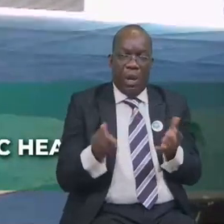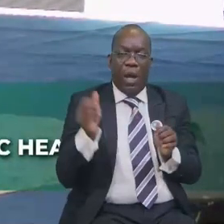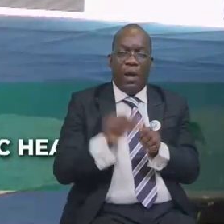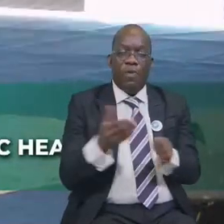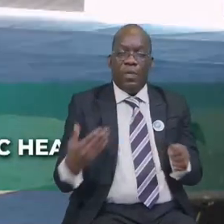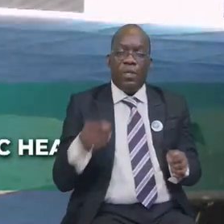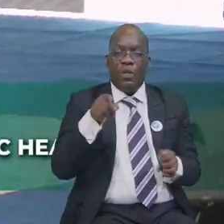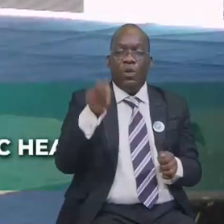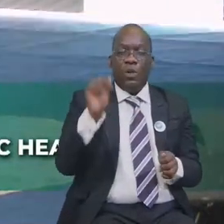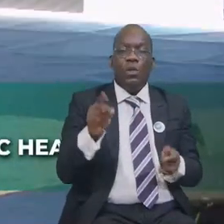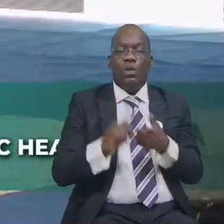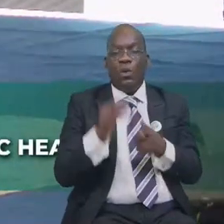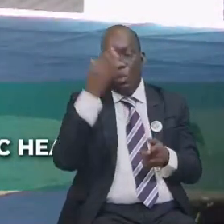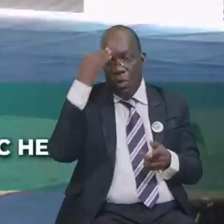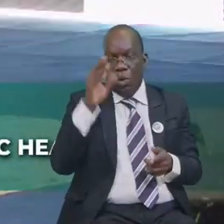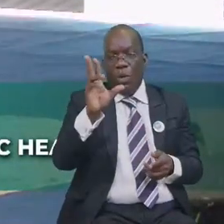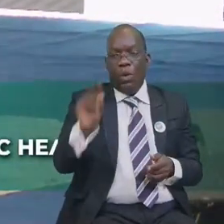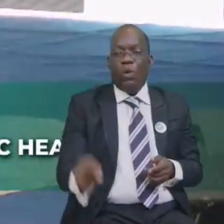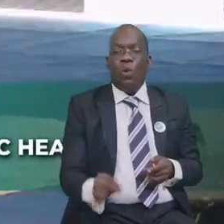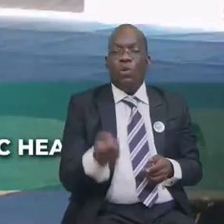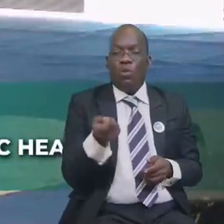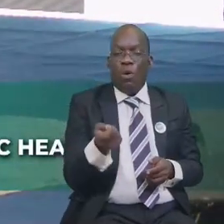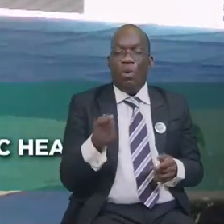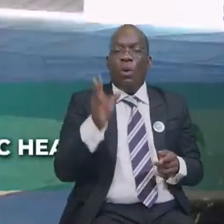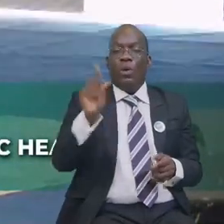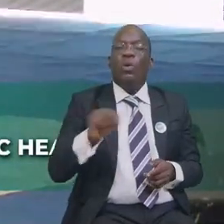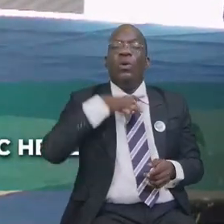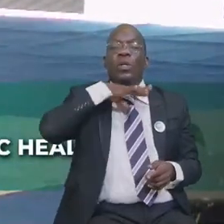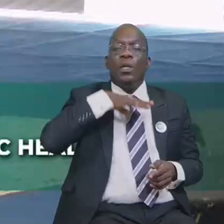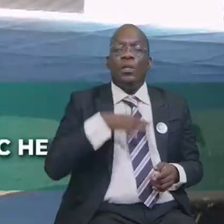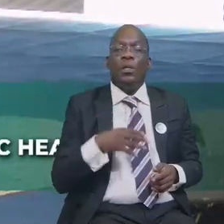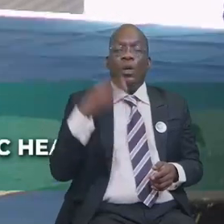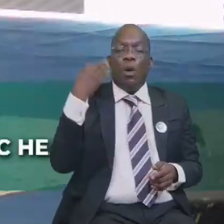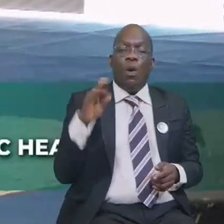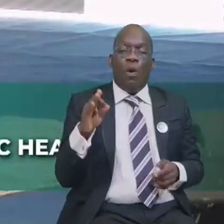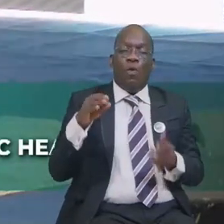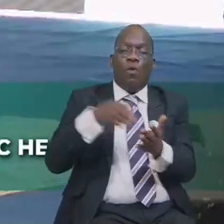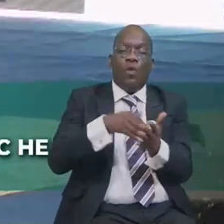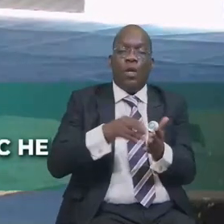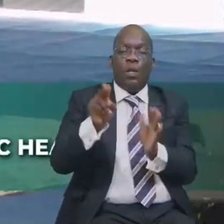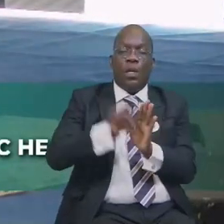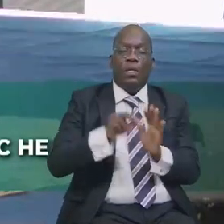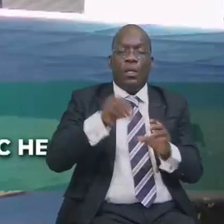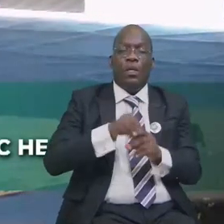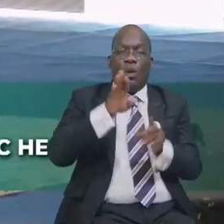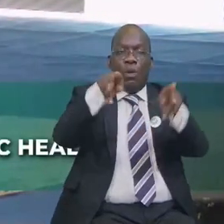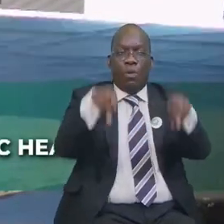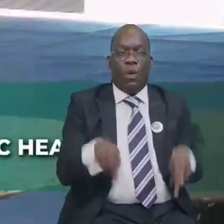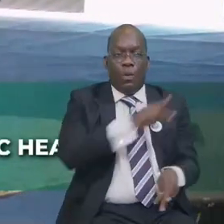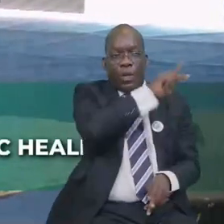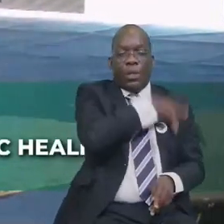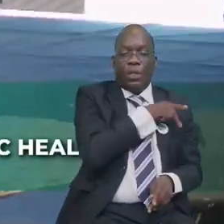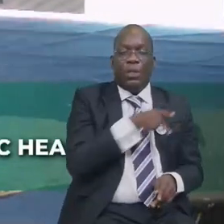connaître, il y a rien, il y a aucune tâche de faiblesse dans votre personnalité. C'est là où nous